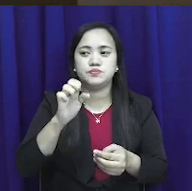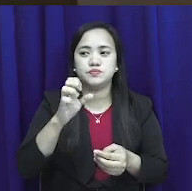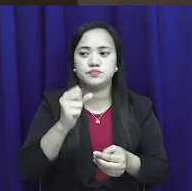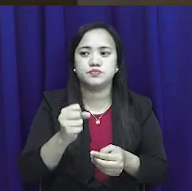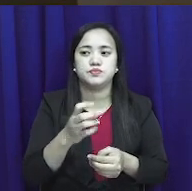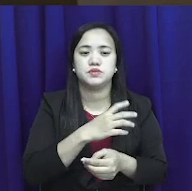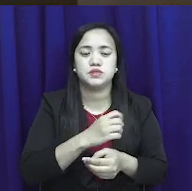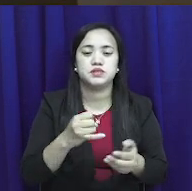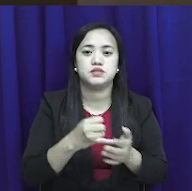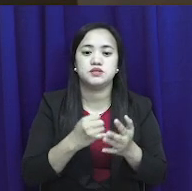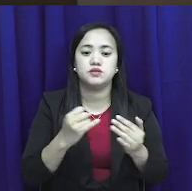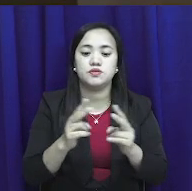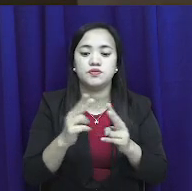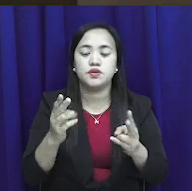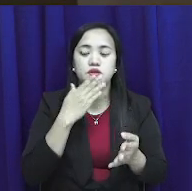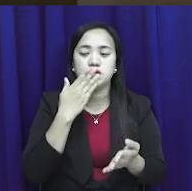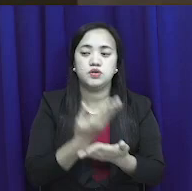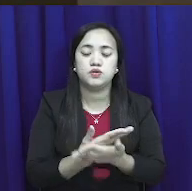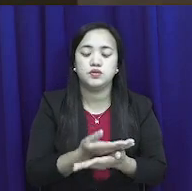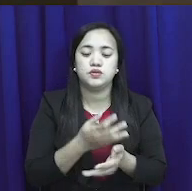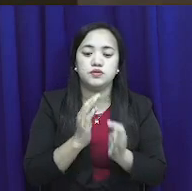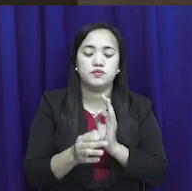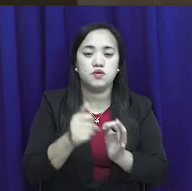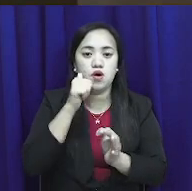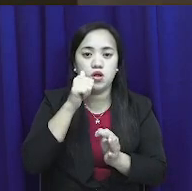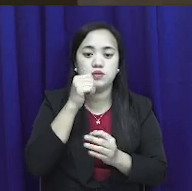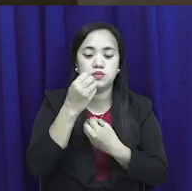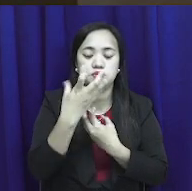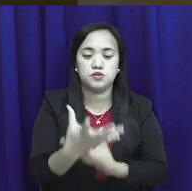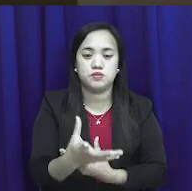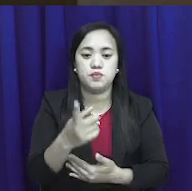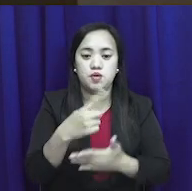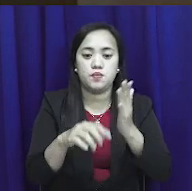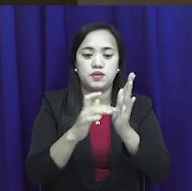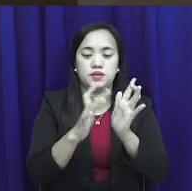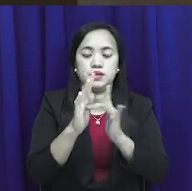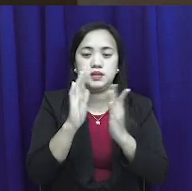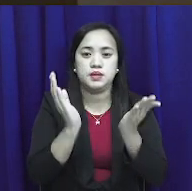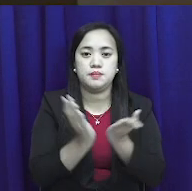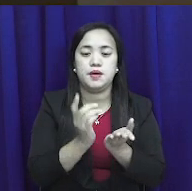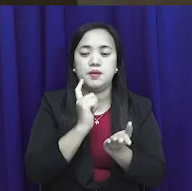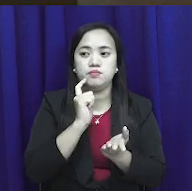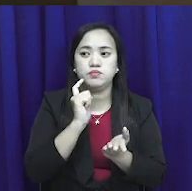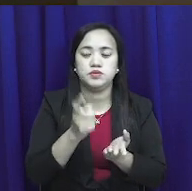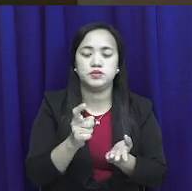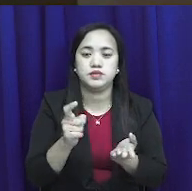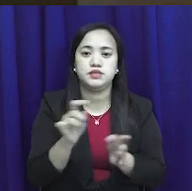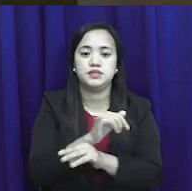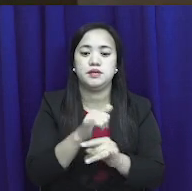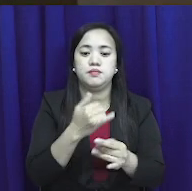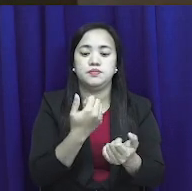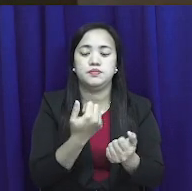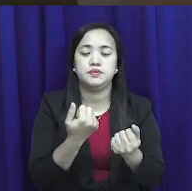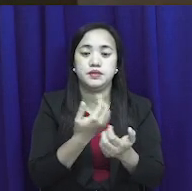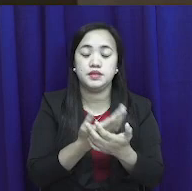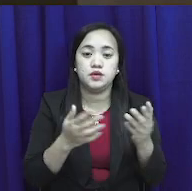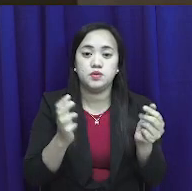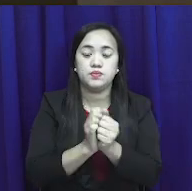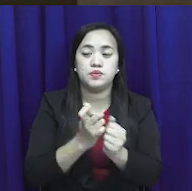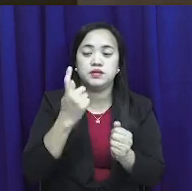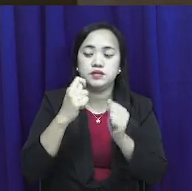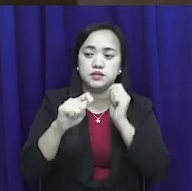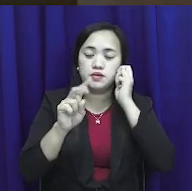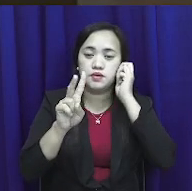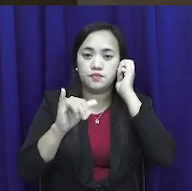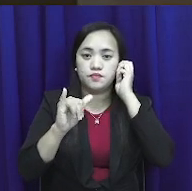Masaya po talaga kung tayo ay sumusunod sa salita ng Diyos kagaya ng virtuous woman po sa bible Yan po si